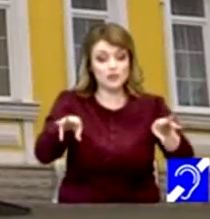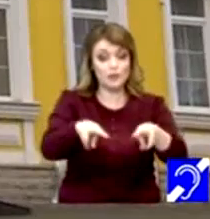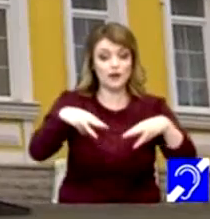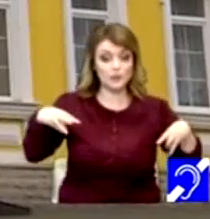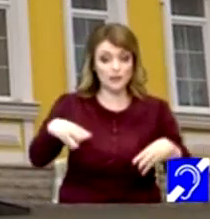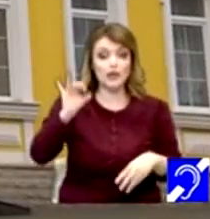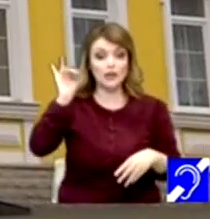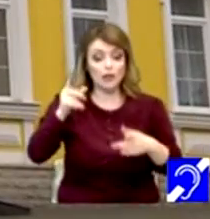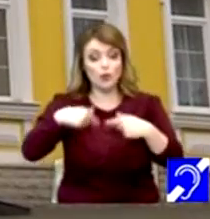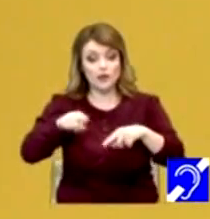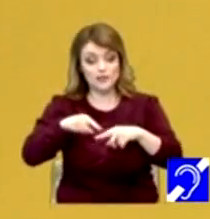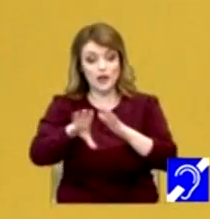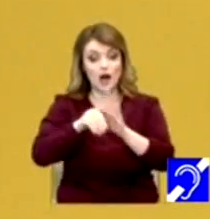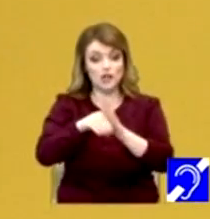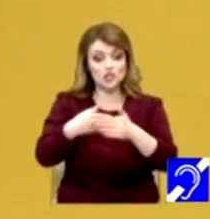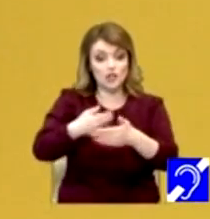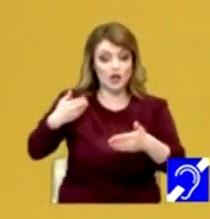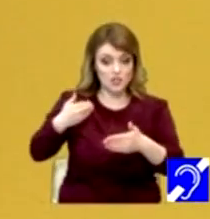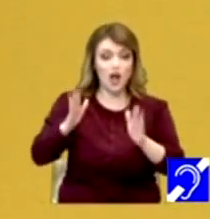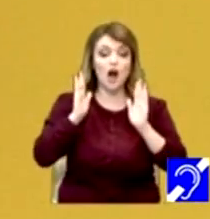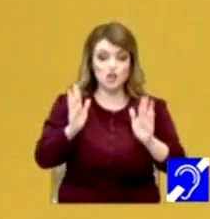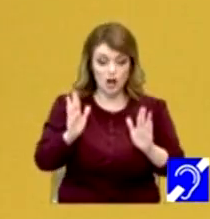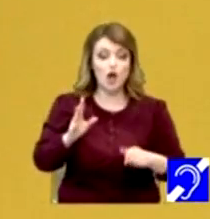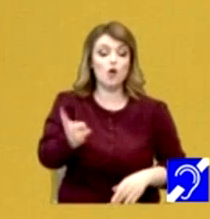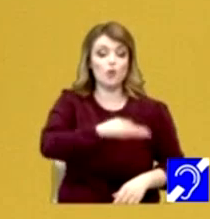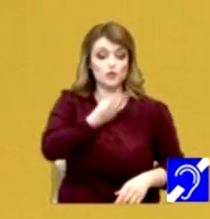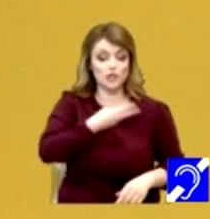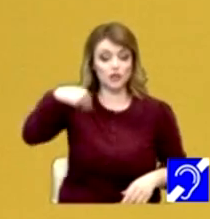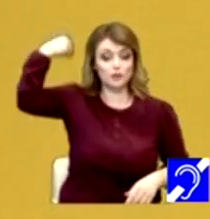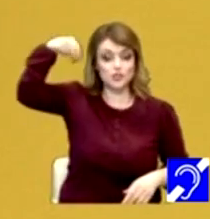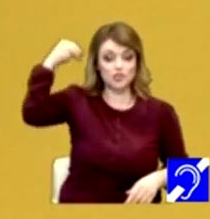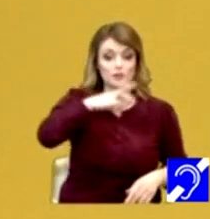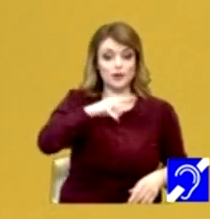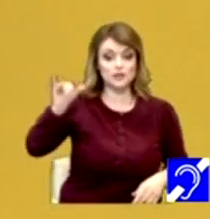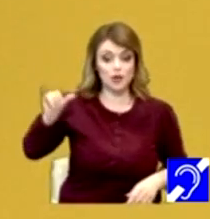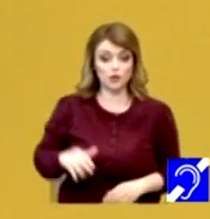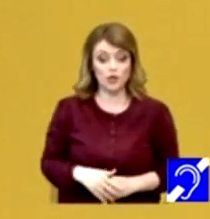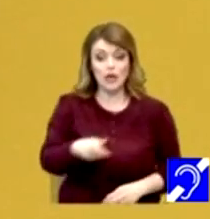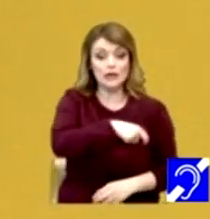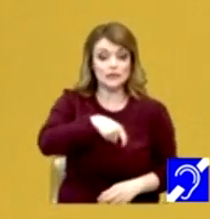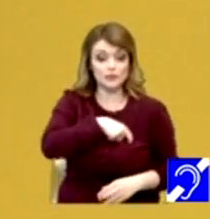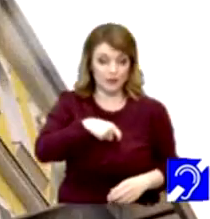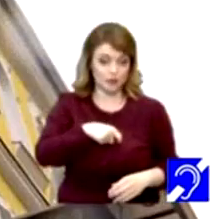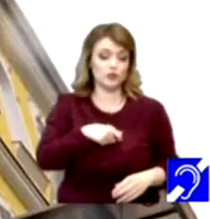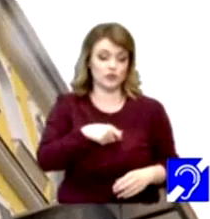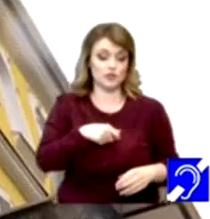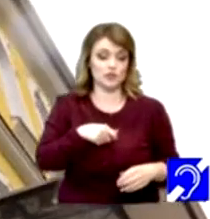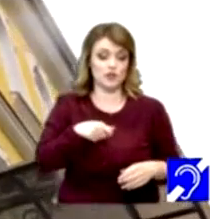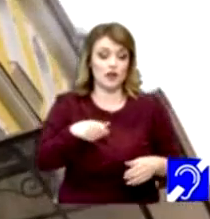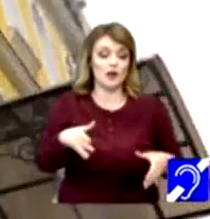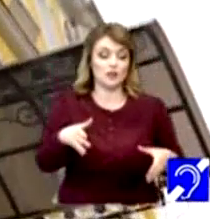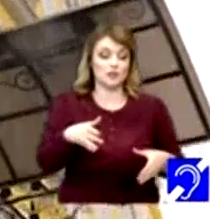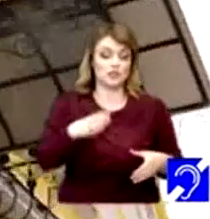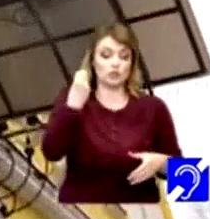legislativului și organizarea alegerilor anticipate, așa cum dorește președintele Maia Sandu. Deputații Coaliției